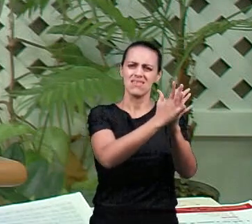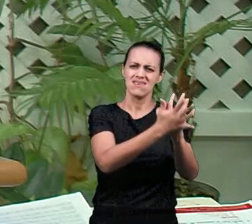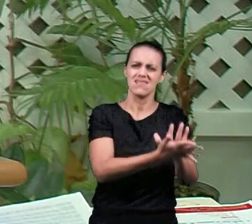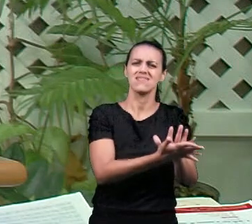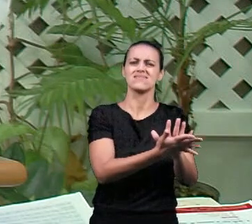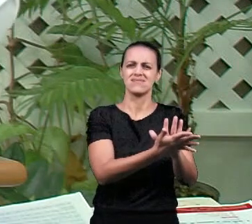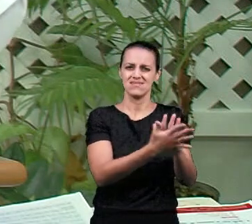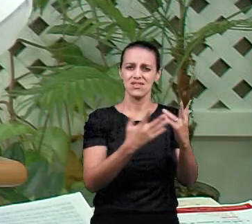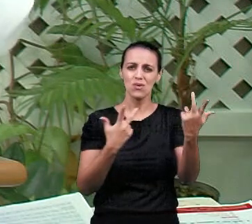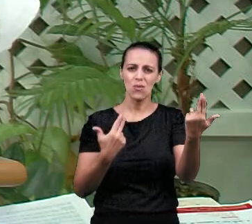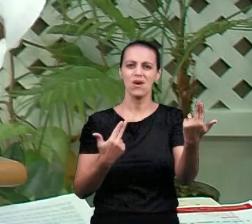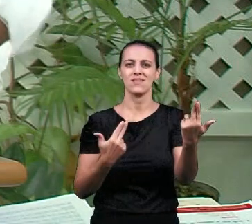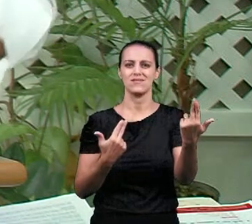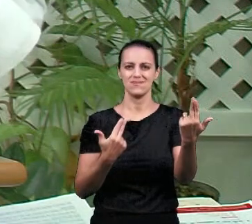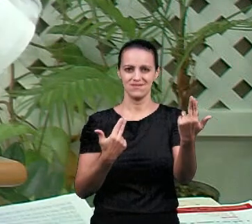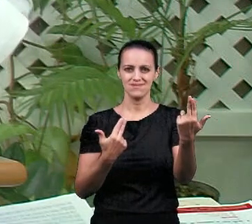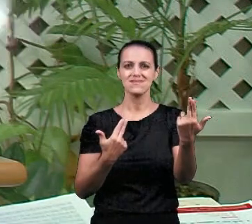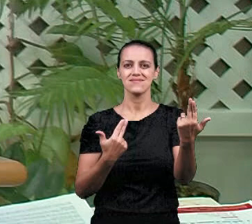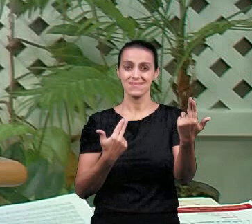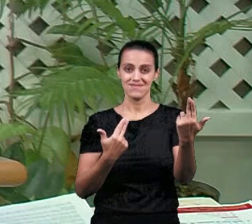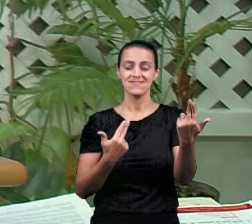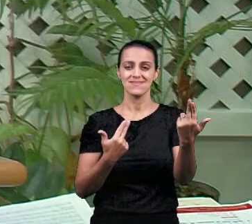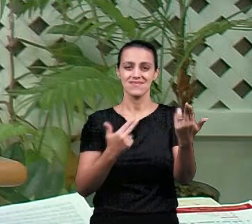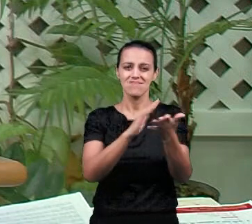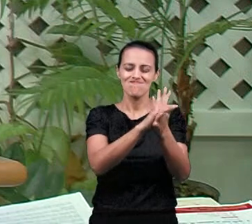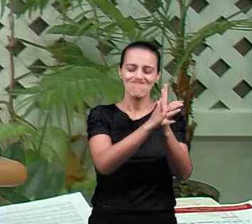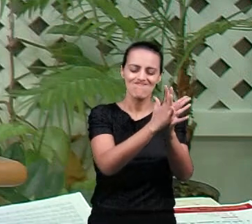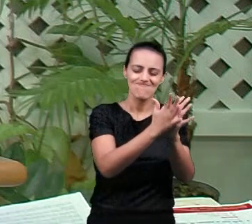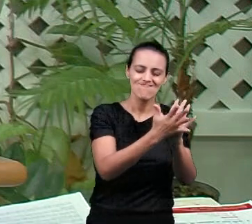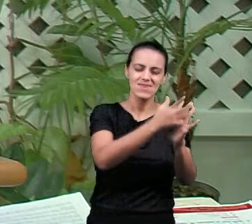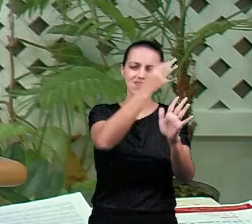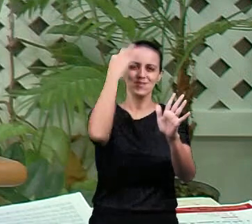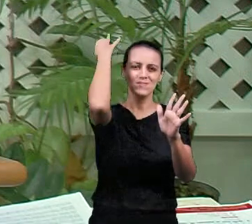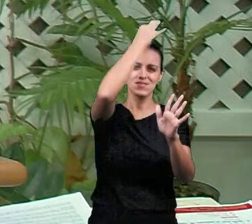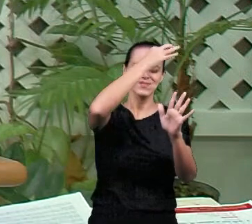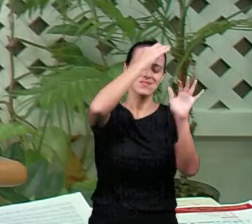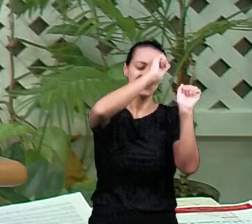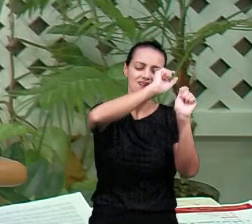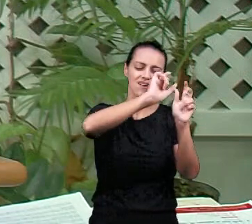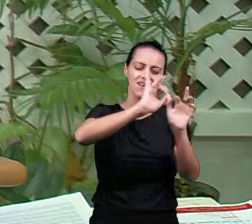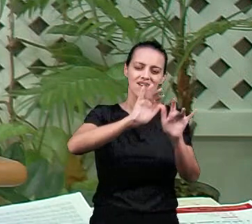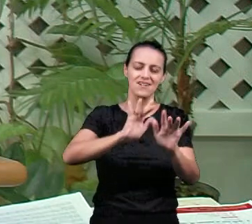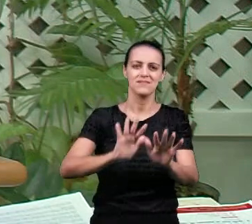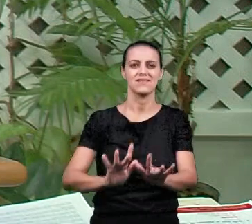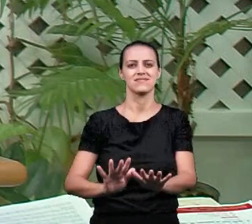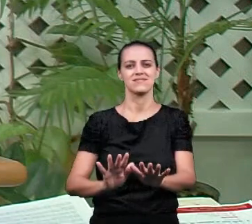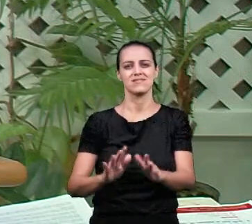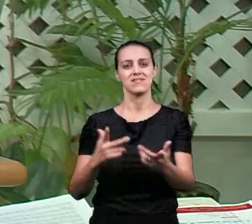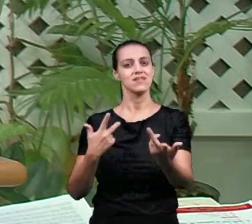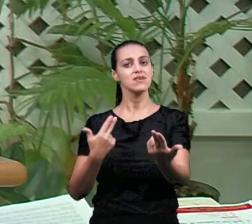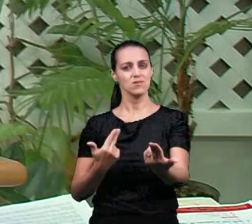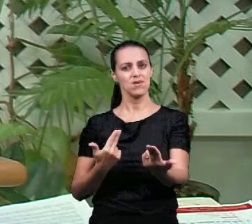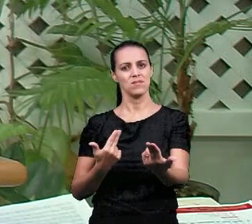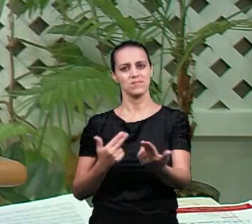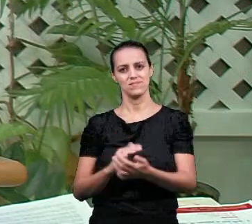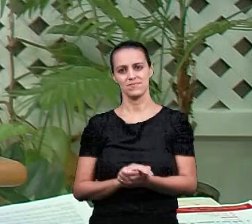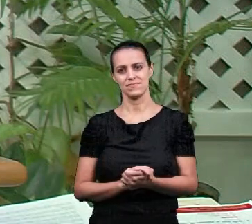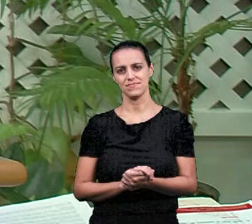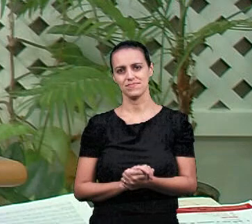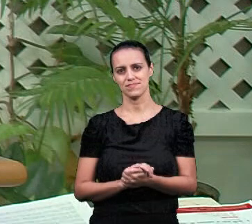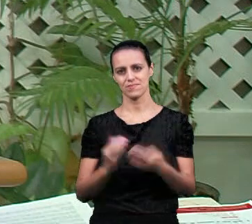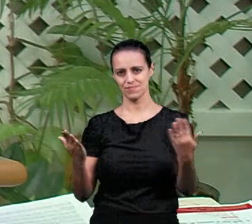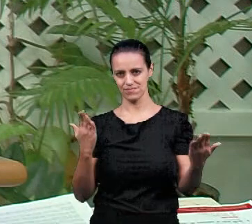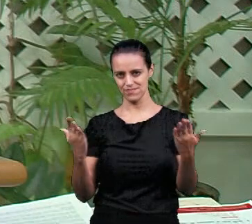nous. Tel comme l'olive, elle est pressée, ben Jésus il a été pressé de la même manière. C'est la mort de